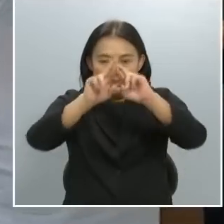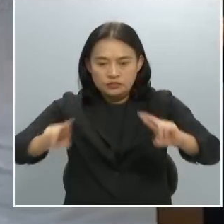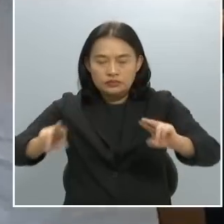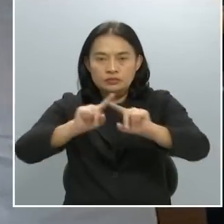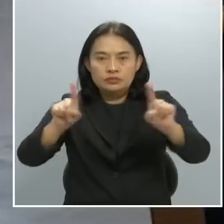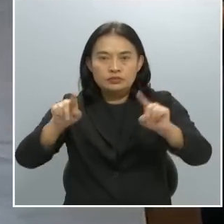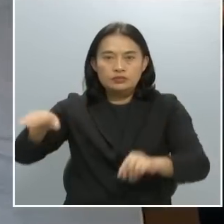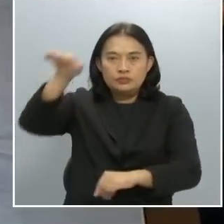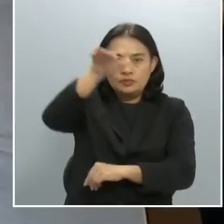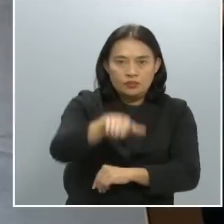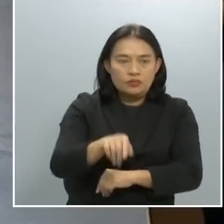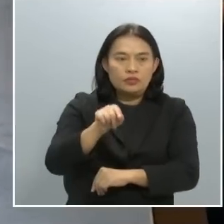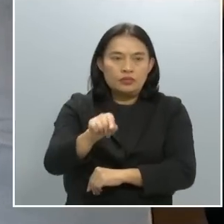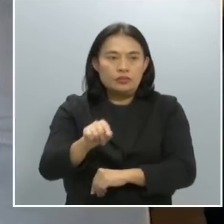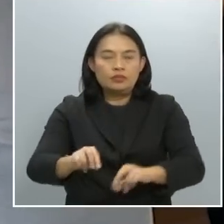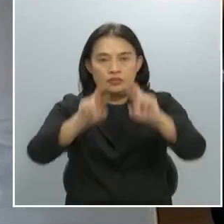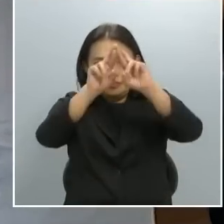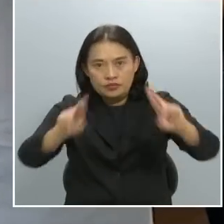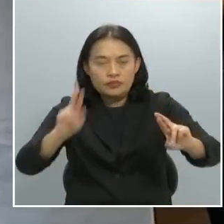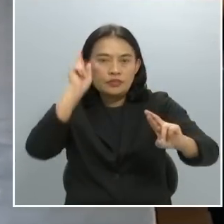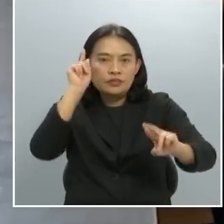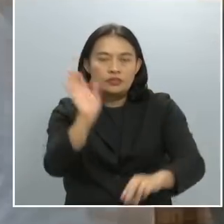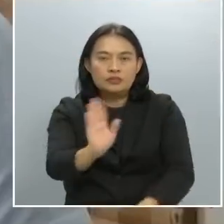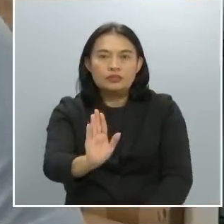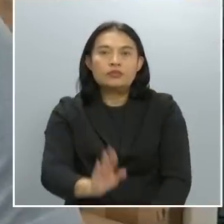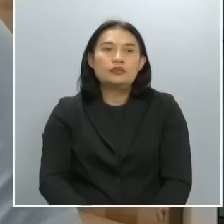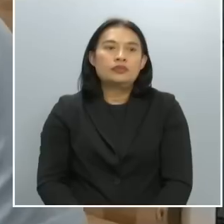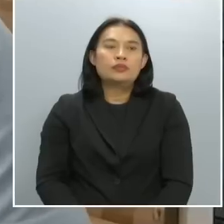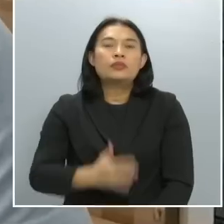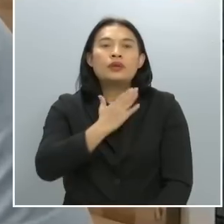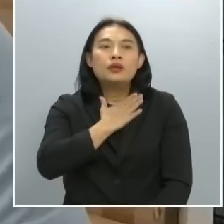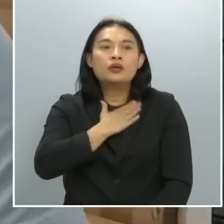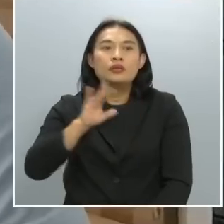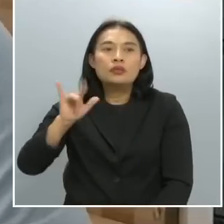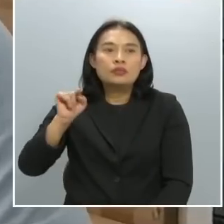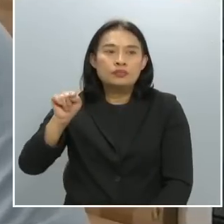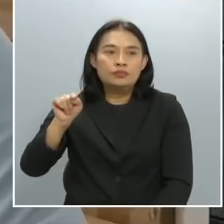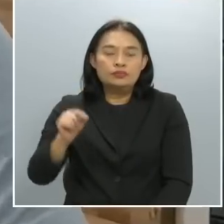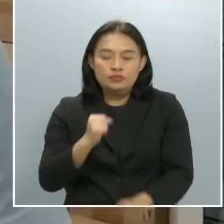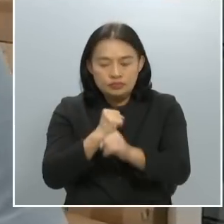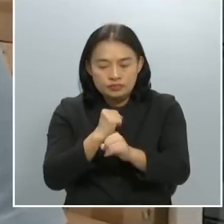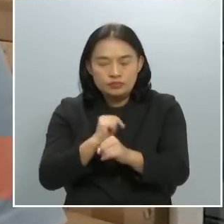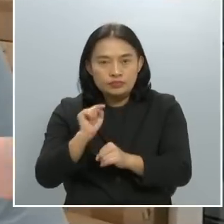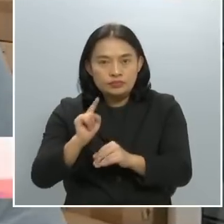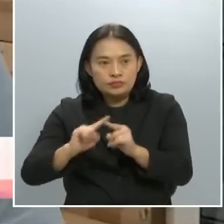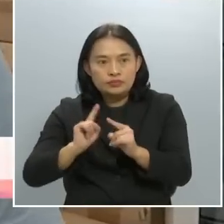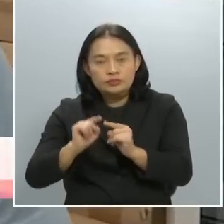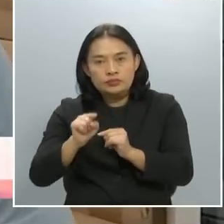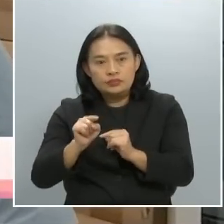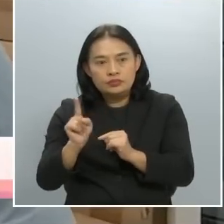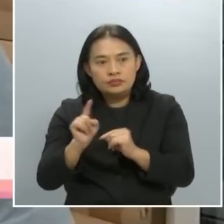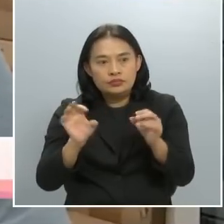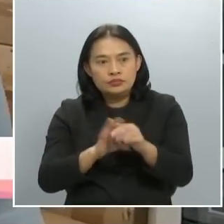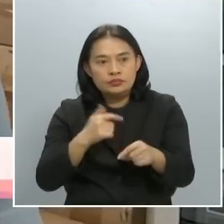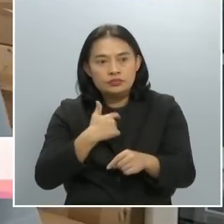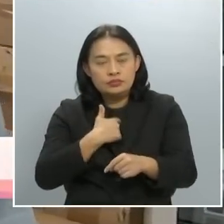กันแต่ไม่ใช่ร้านที่เป็นข่าว เป็นญาติกันไปคอนแทคกันเวลามีงานมีลูกค้าส่วนใหญ่เขาก็จะแท็กผมเวลาผมท